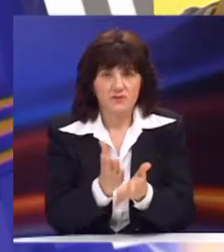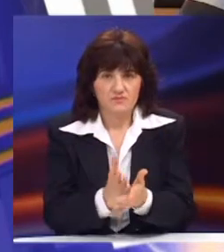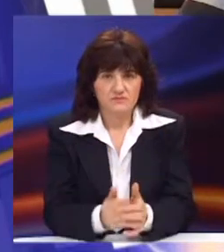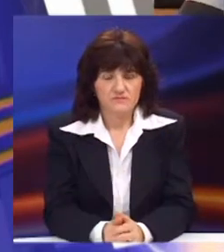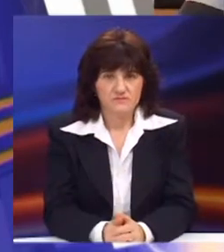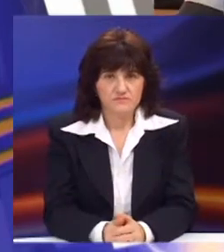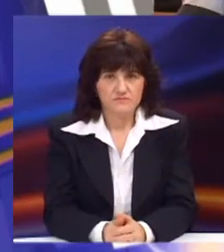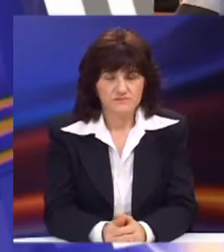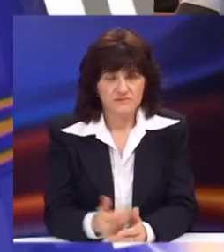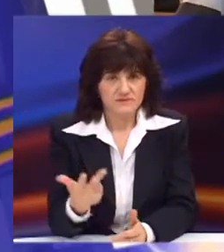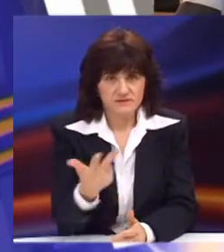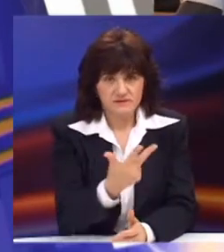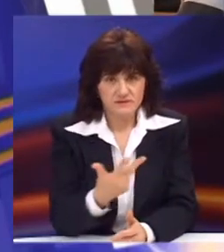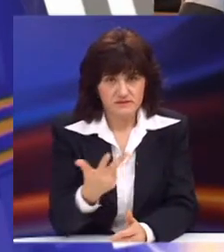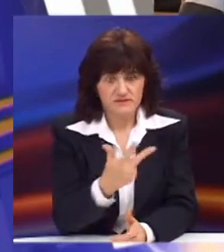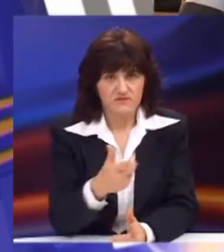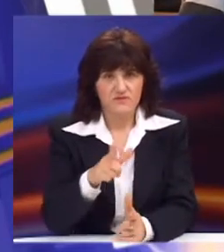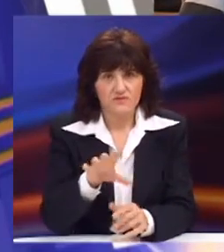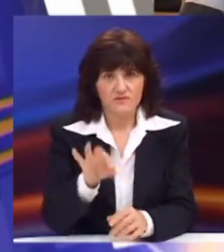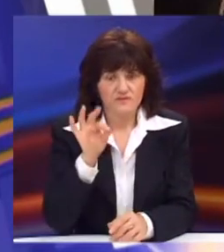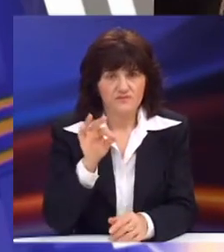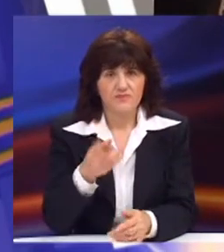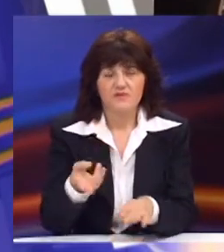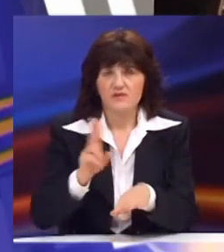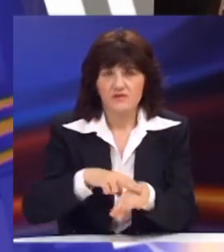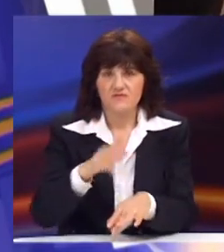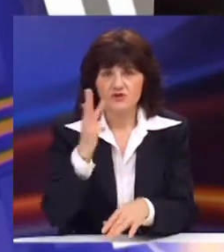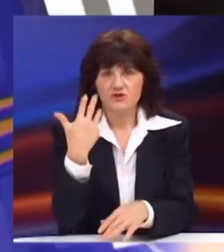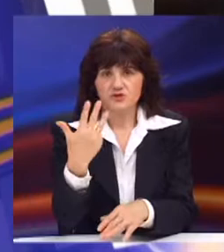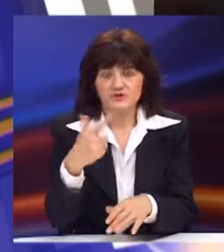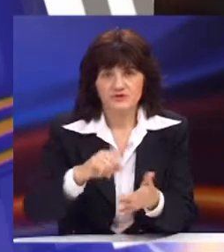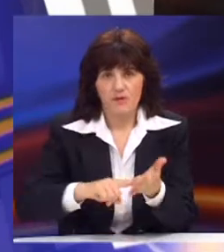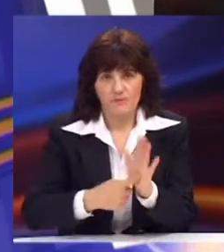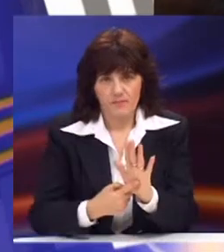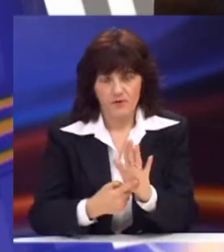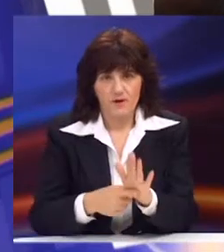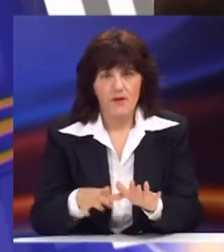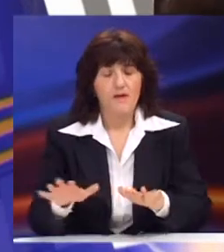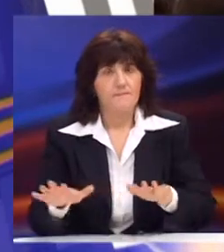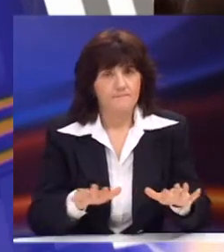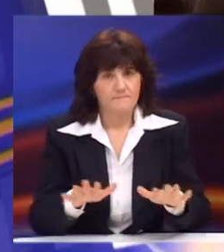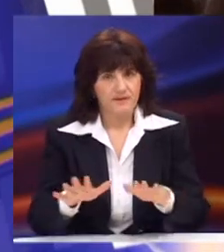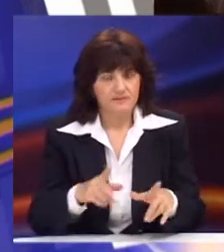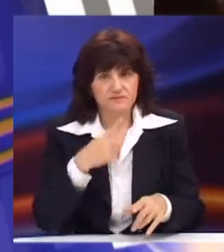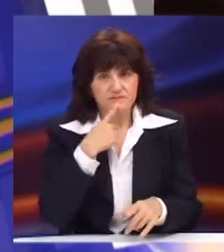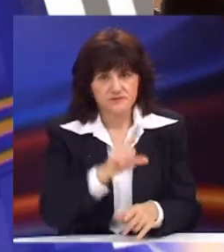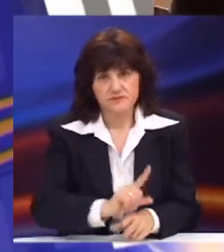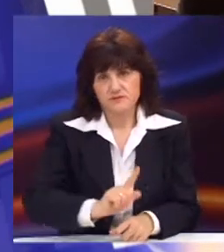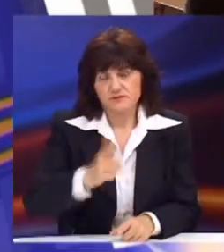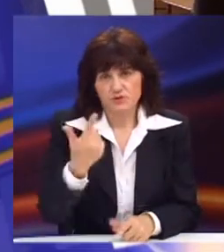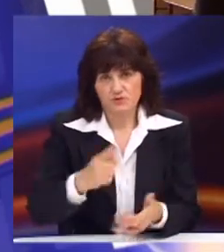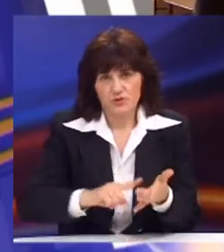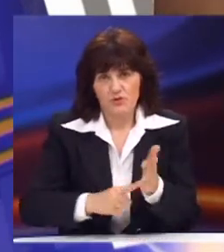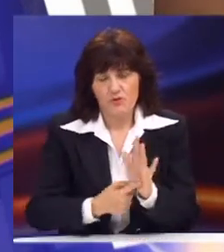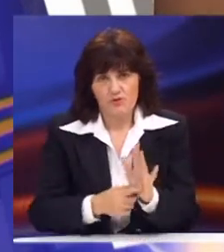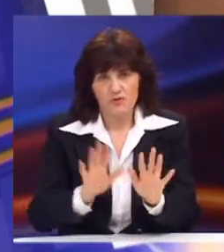dobro proći. Na sva 3 testa đaci će maksimalno moći da osvoje 40 poena, ali će po nalogu ministra Tomislava Jovanovića biti